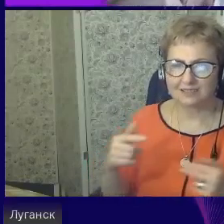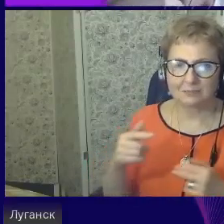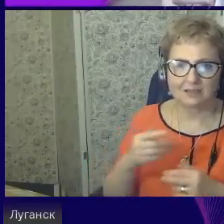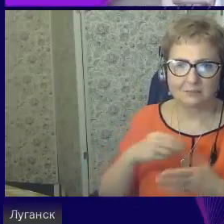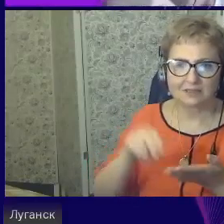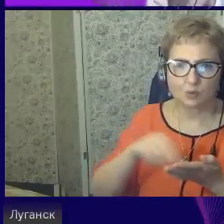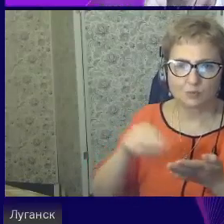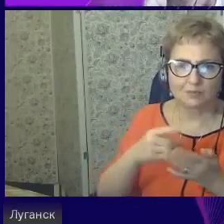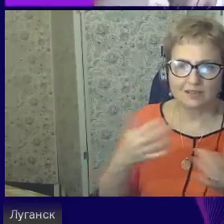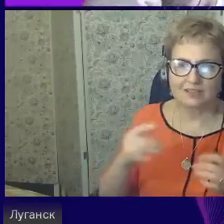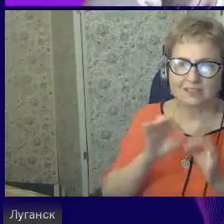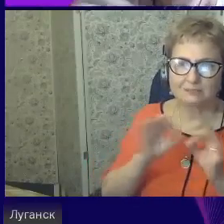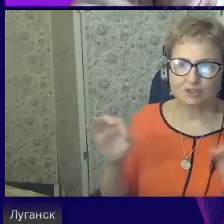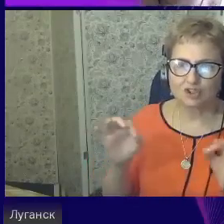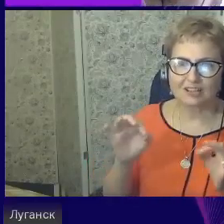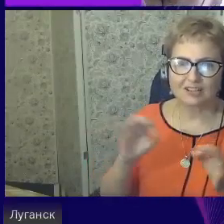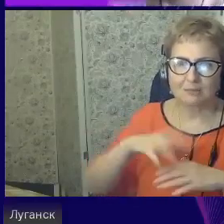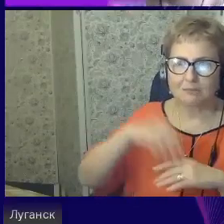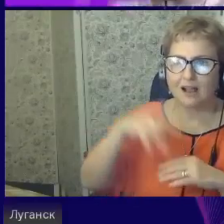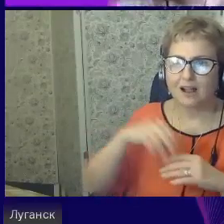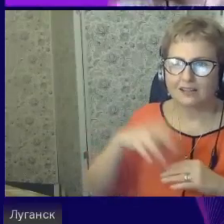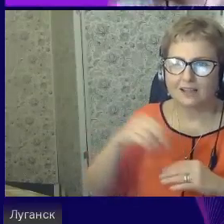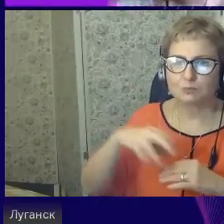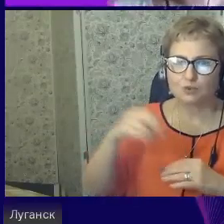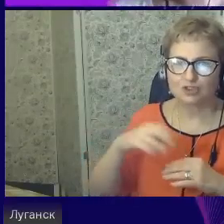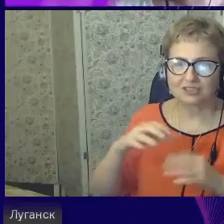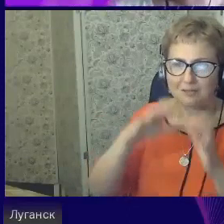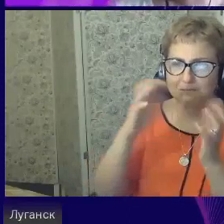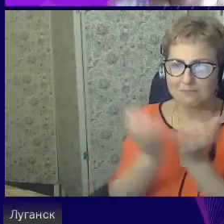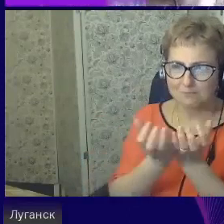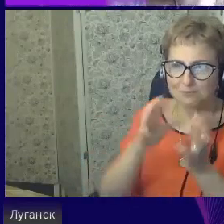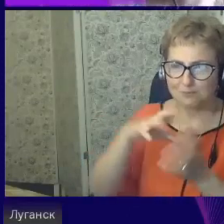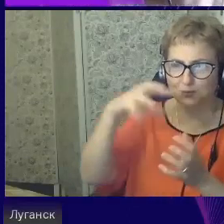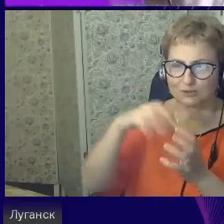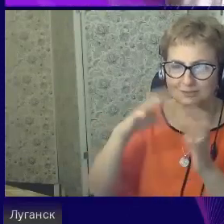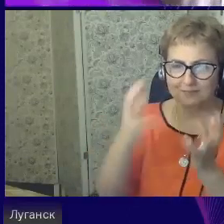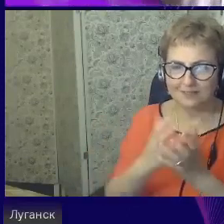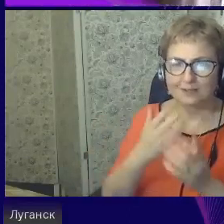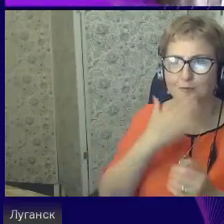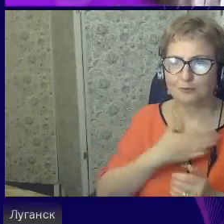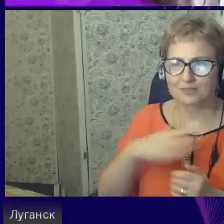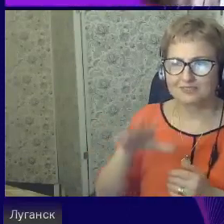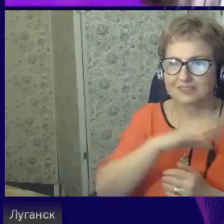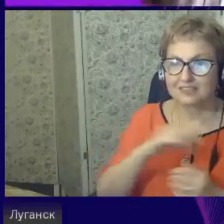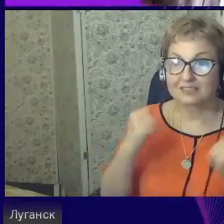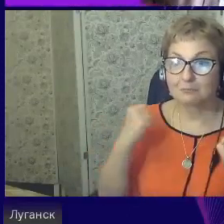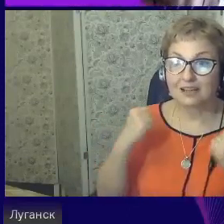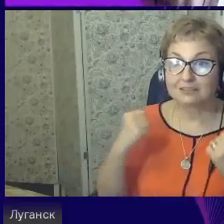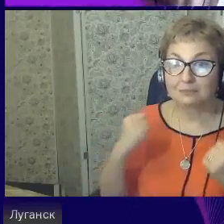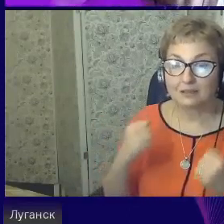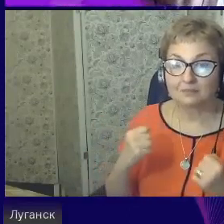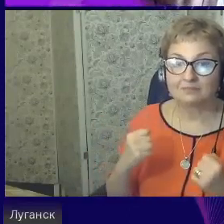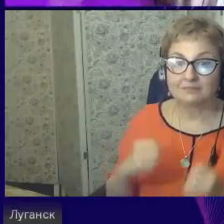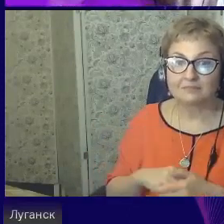команды закуплены вот эти вот замечательные мохнатые пушистые помпоны, которые очень любят у нас все спортсмены.